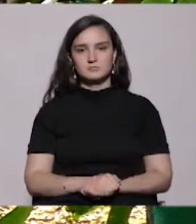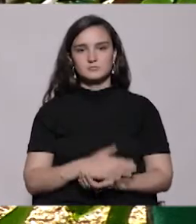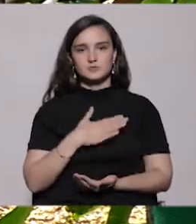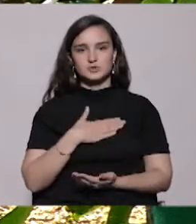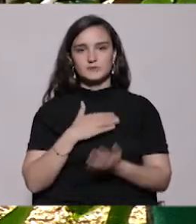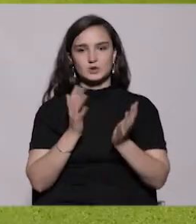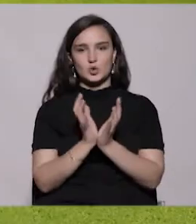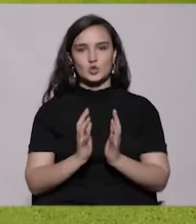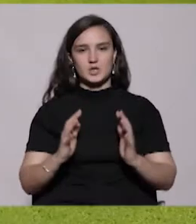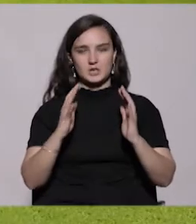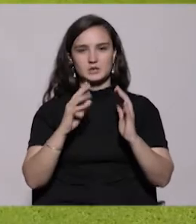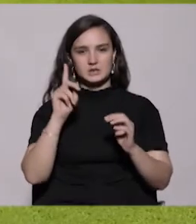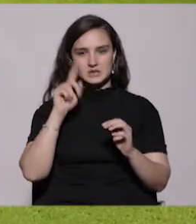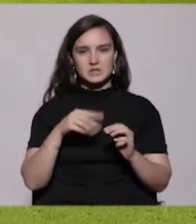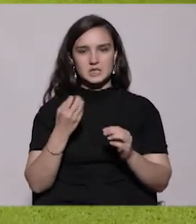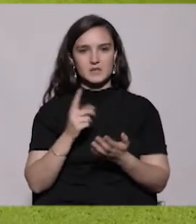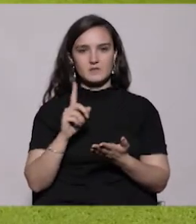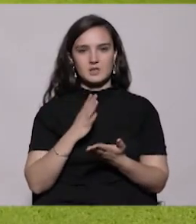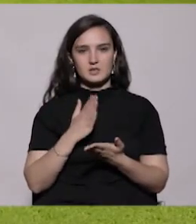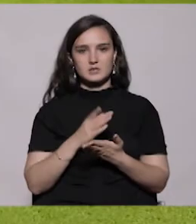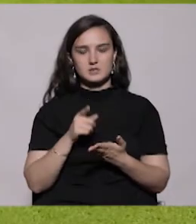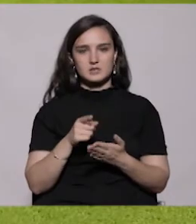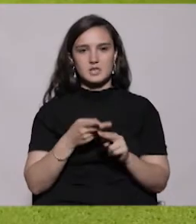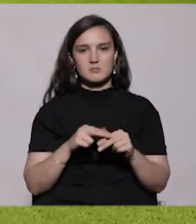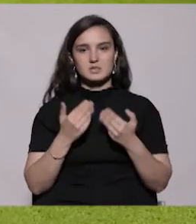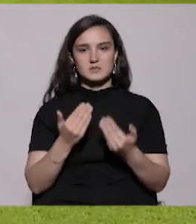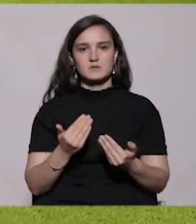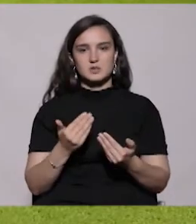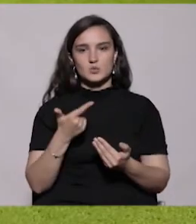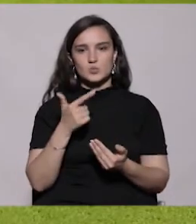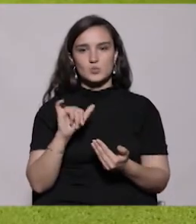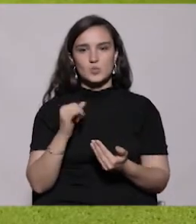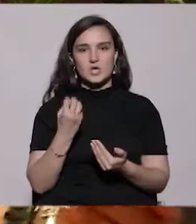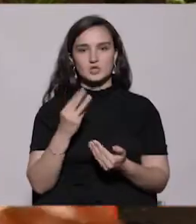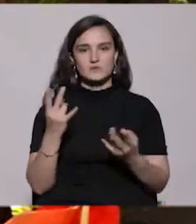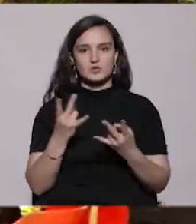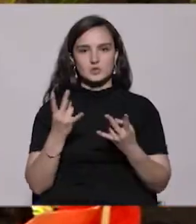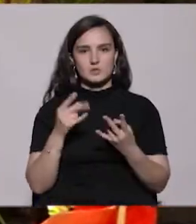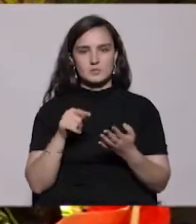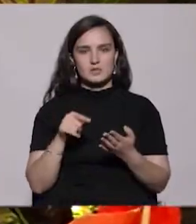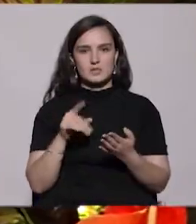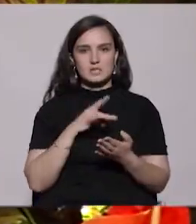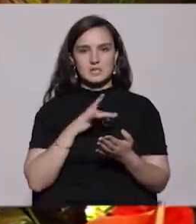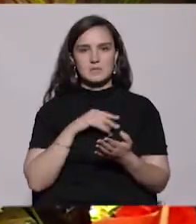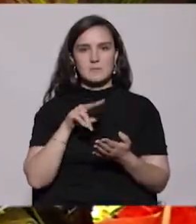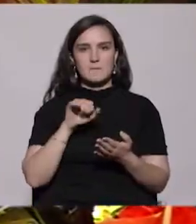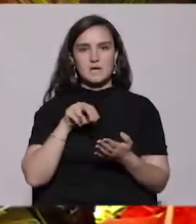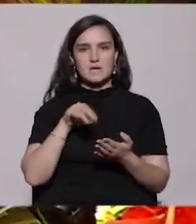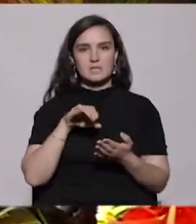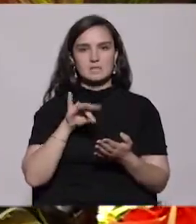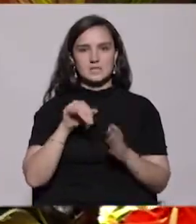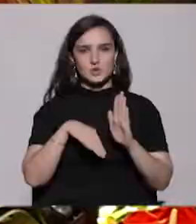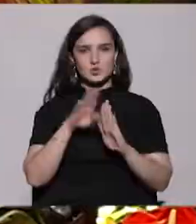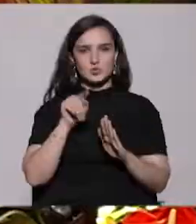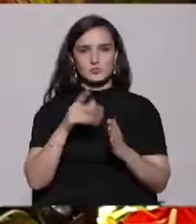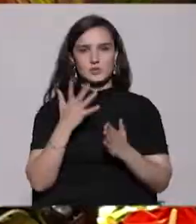ჩვენი ქოთანი. კიდე იცით რა არის აკვარელისთვის, გუაშისთვის გვჭირდება პალიტრა თეფში, მაგრამ აკვარელისთვის